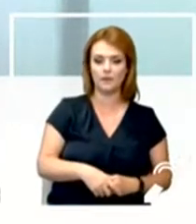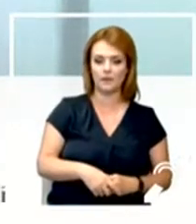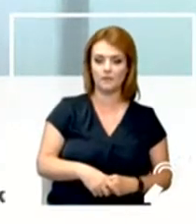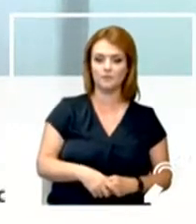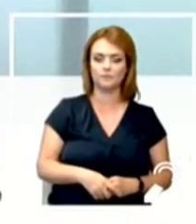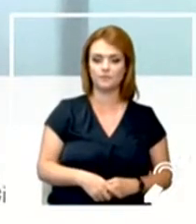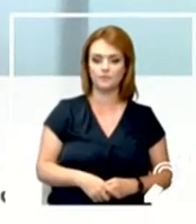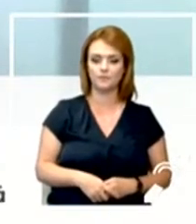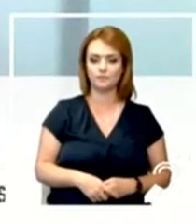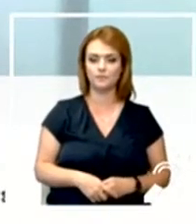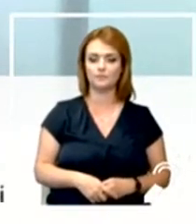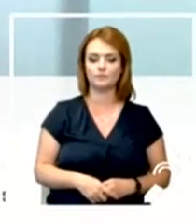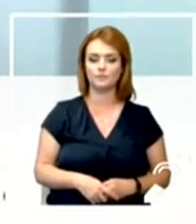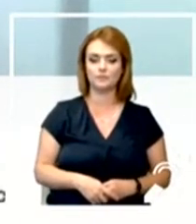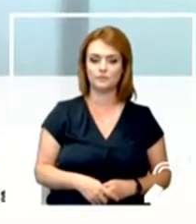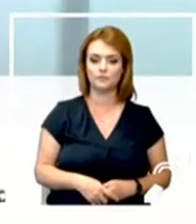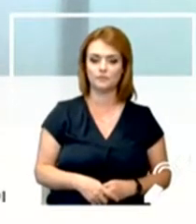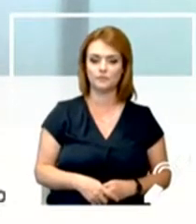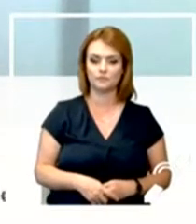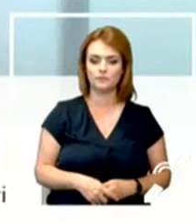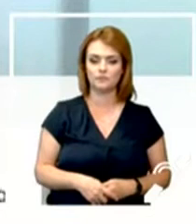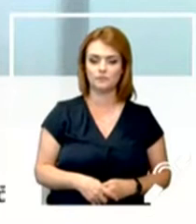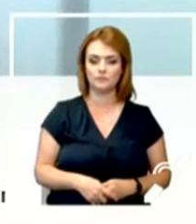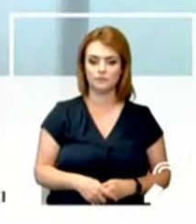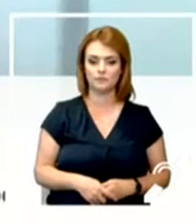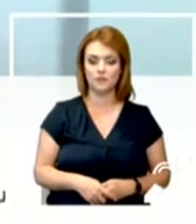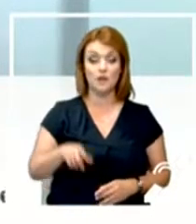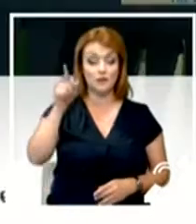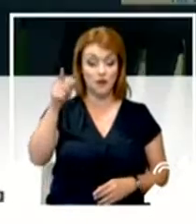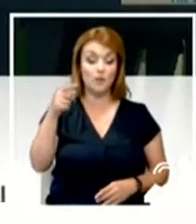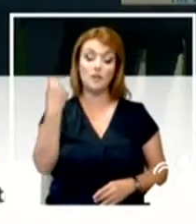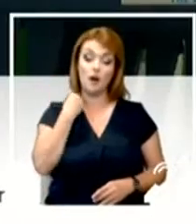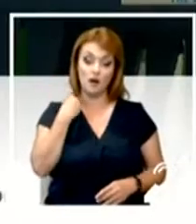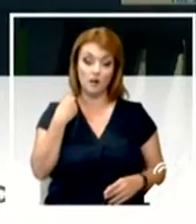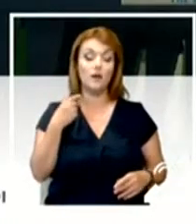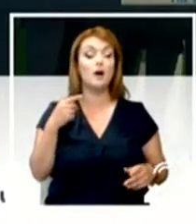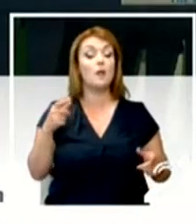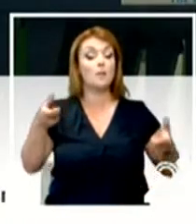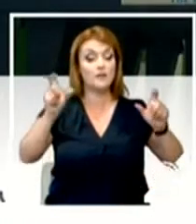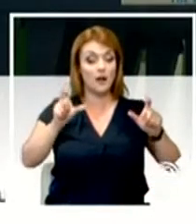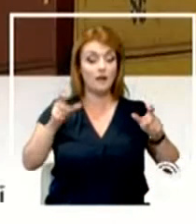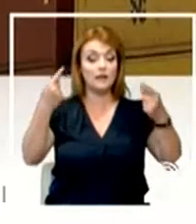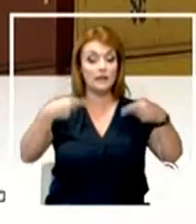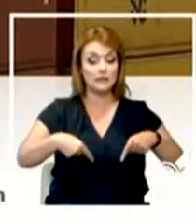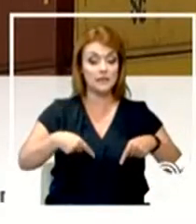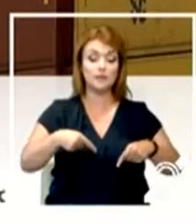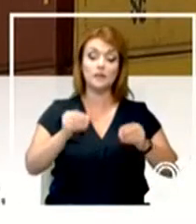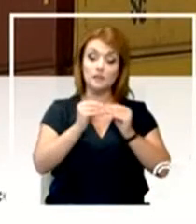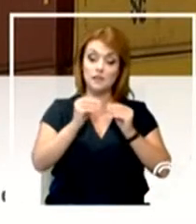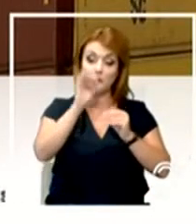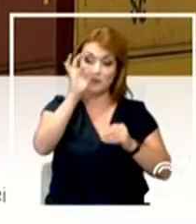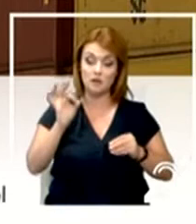out £99 million in dividends to its shareholders. Felixstowe este cel mai aglomerat port de